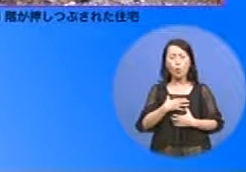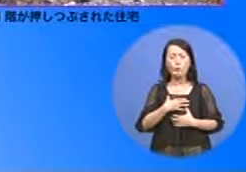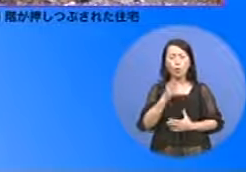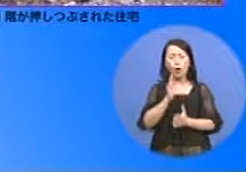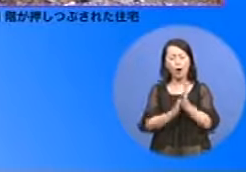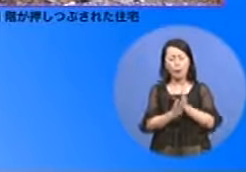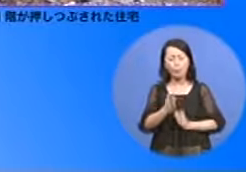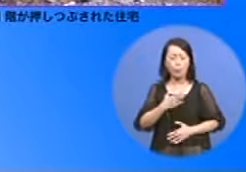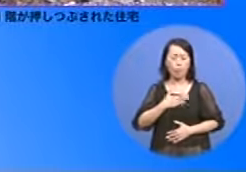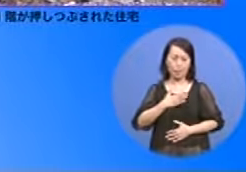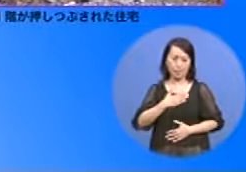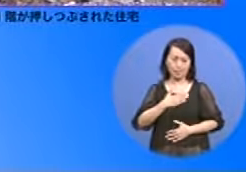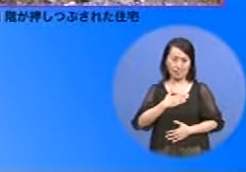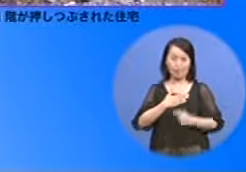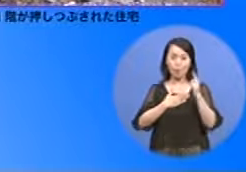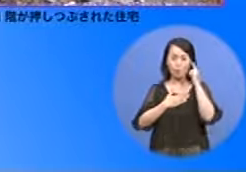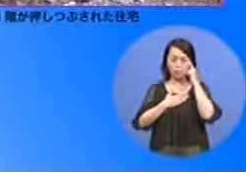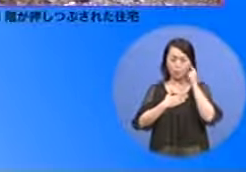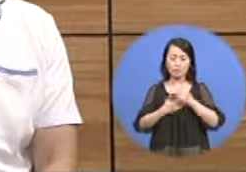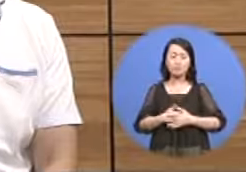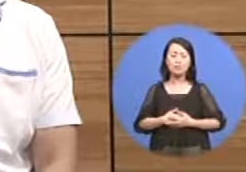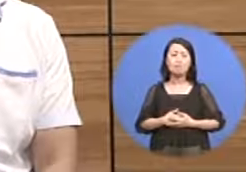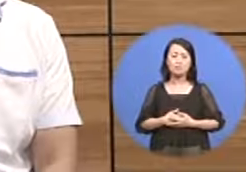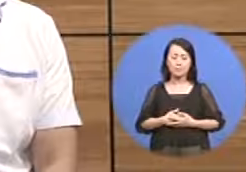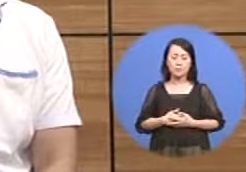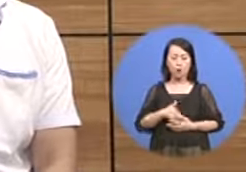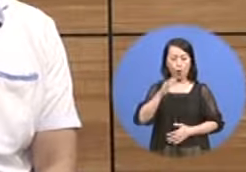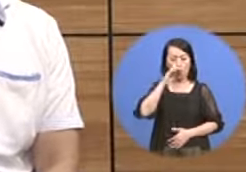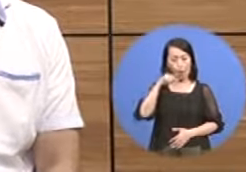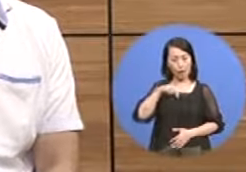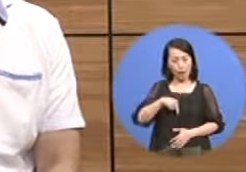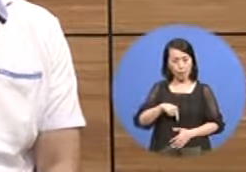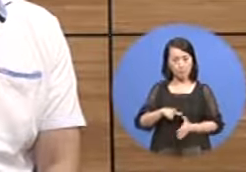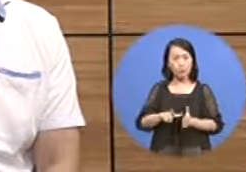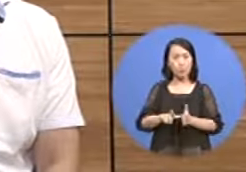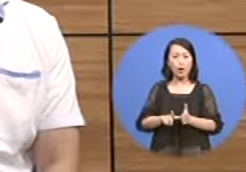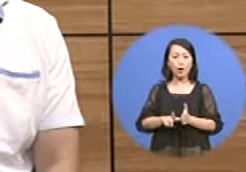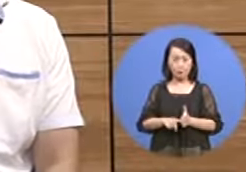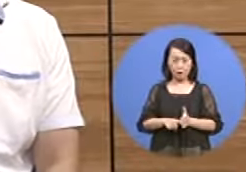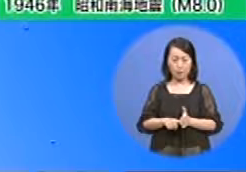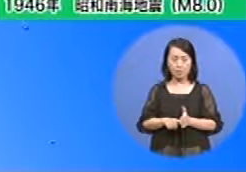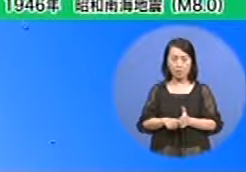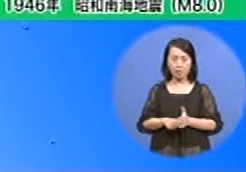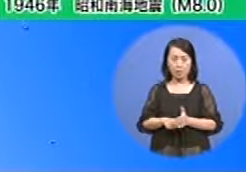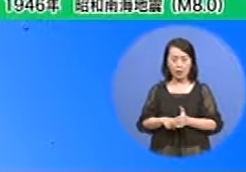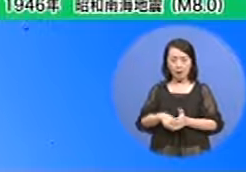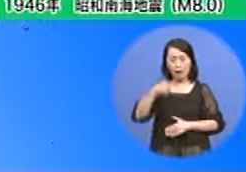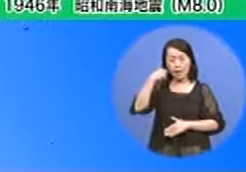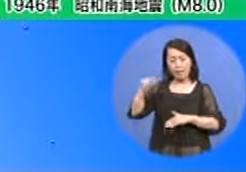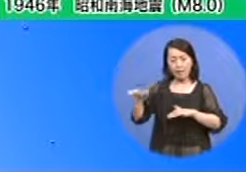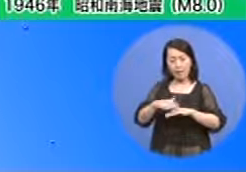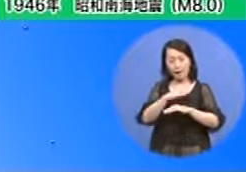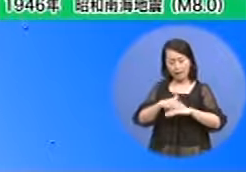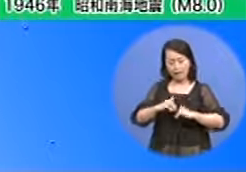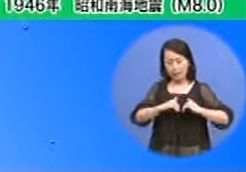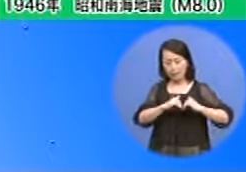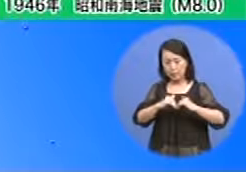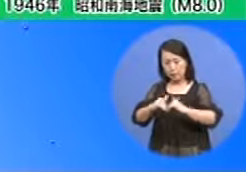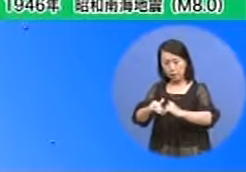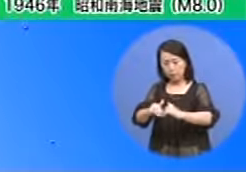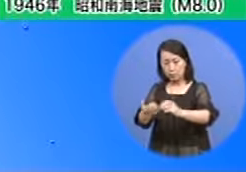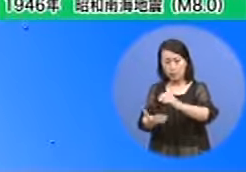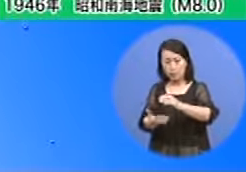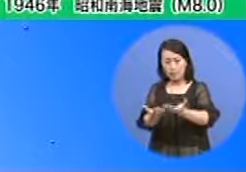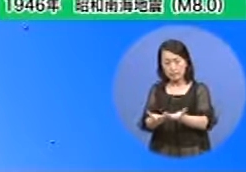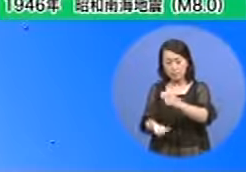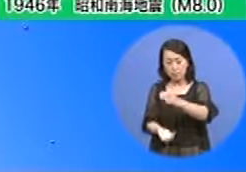めて実感させられた地震だったと思います。和歌山におきましても、南海トラフで地震が起こりますと県の南